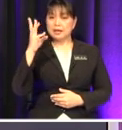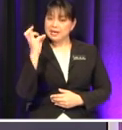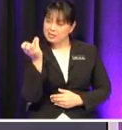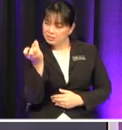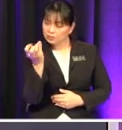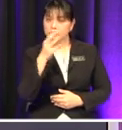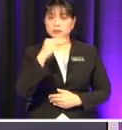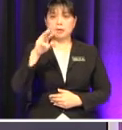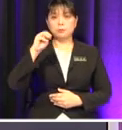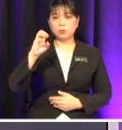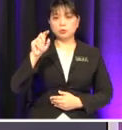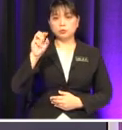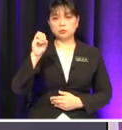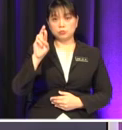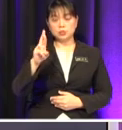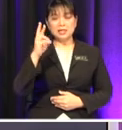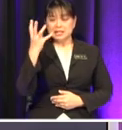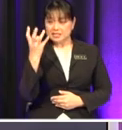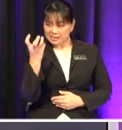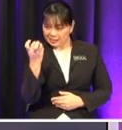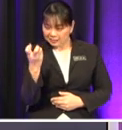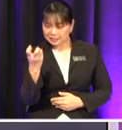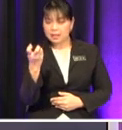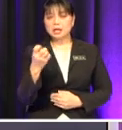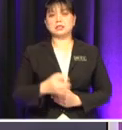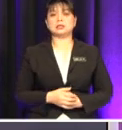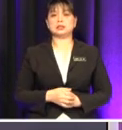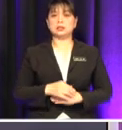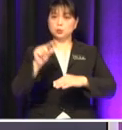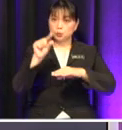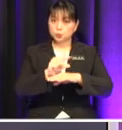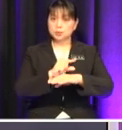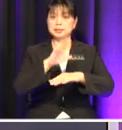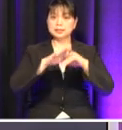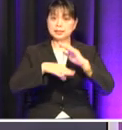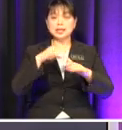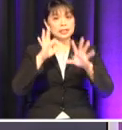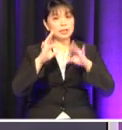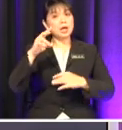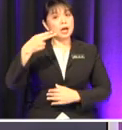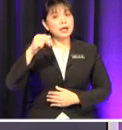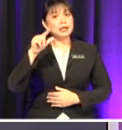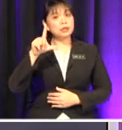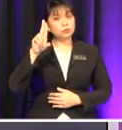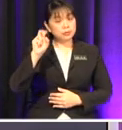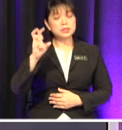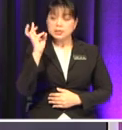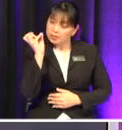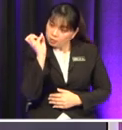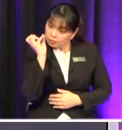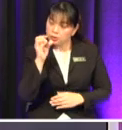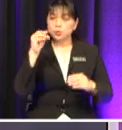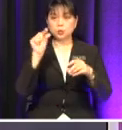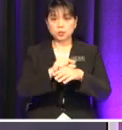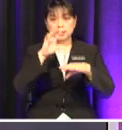menggunakan jari oke contohnya menembak memanah kita tidak tepat